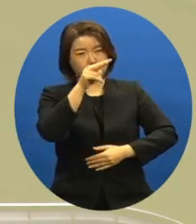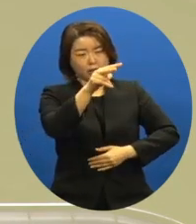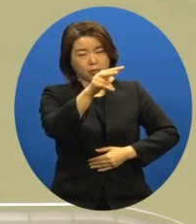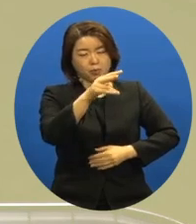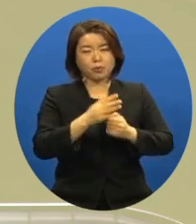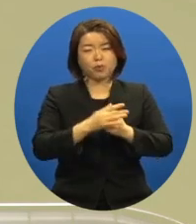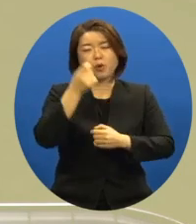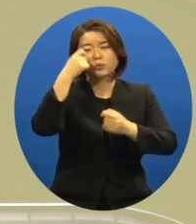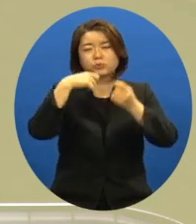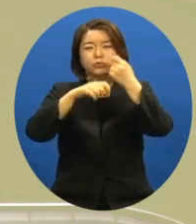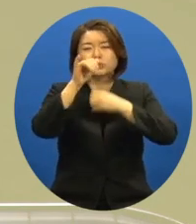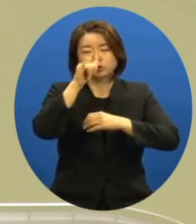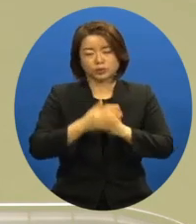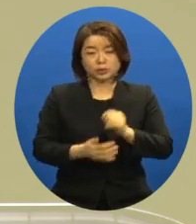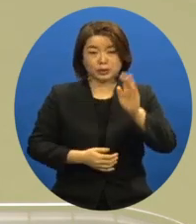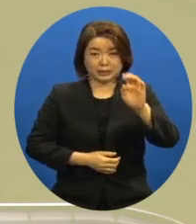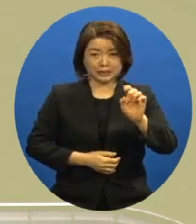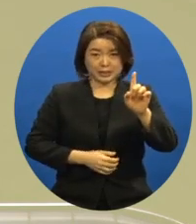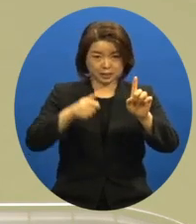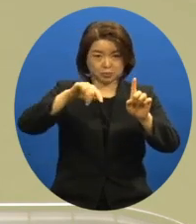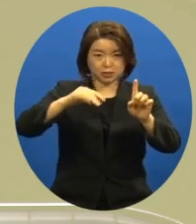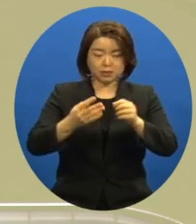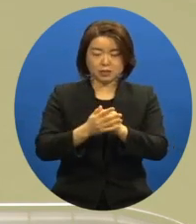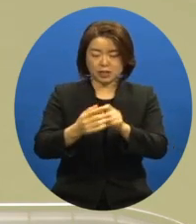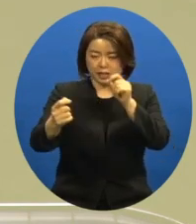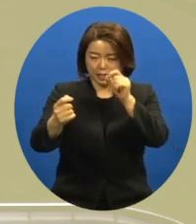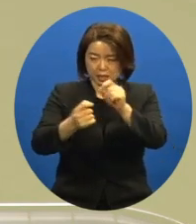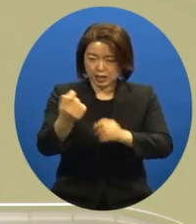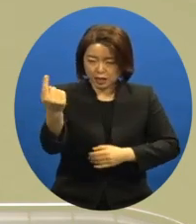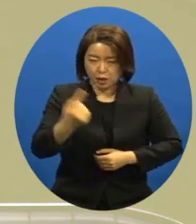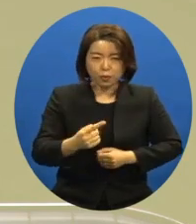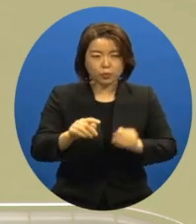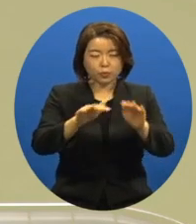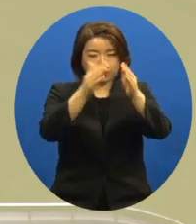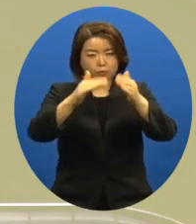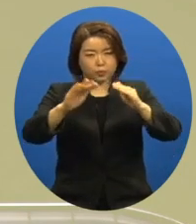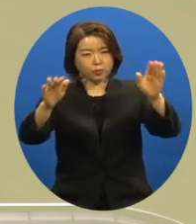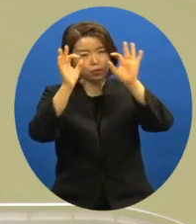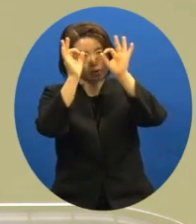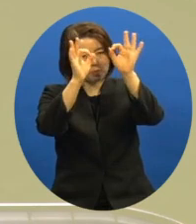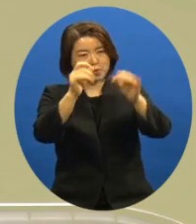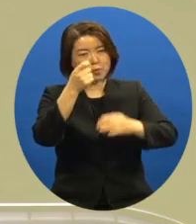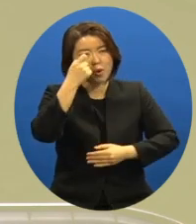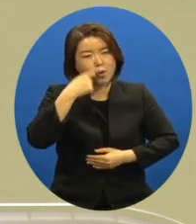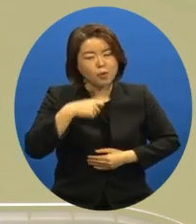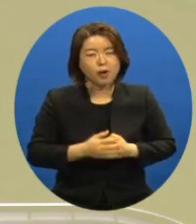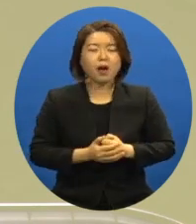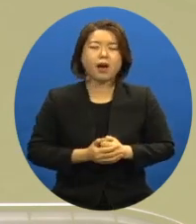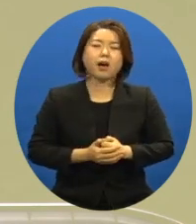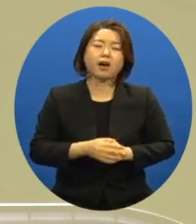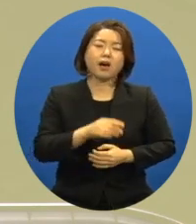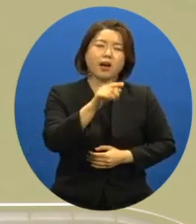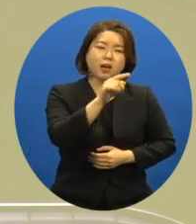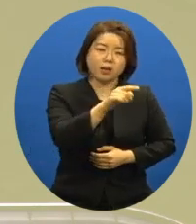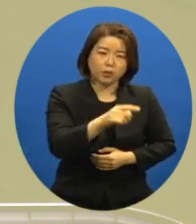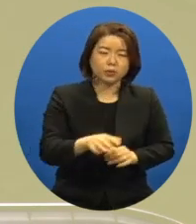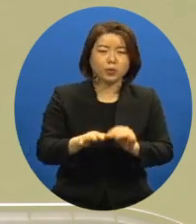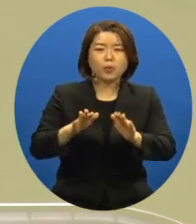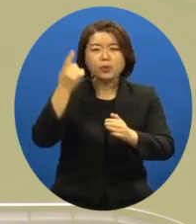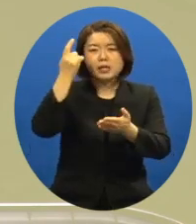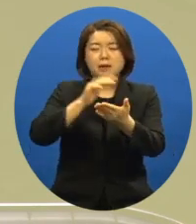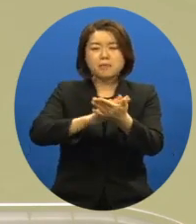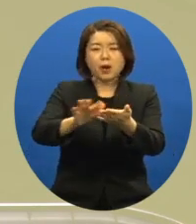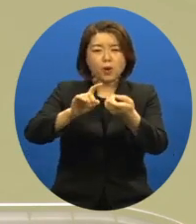우셨습니다. 41절에 보면 가까이 오사 성을 보시고 우시며 이르시되 너도 오늘 평화에 관한